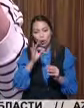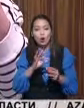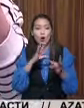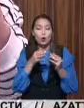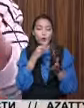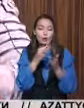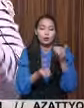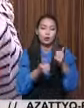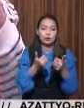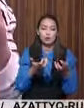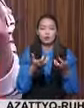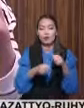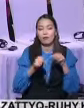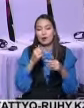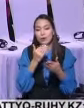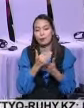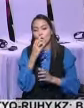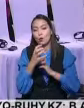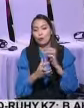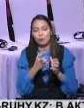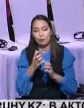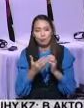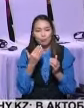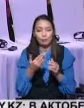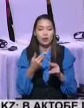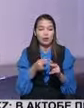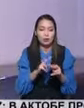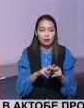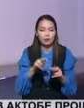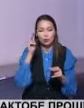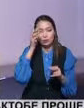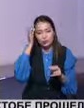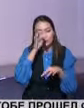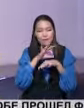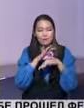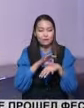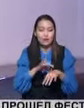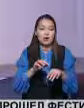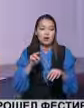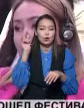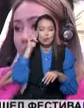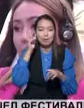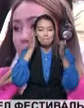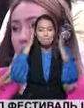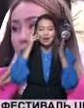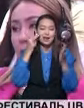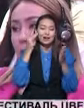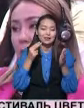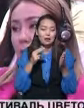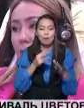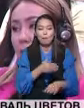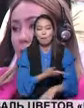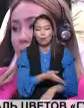конкурса, получили возможность пройти международную стажировку в ведущих образовательных учреждениях Малайзии, Китая, Польши и